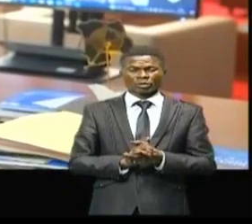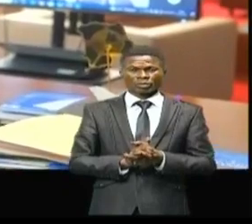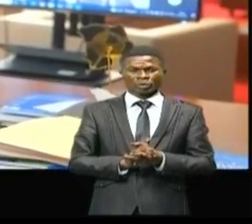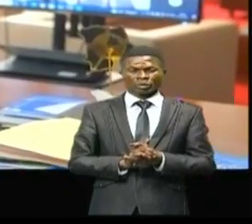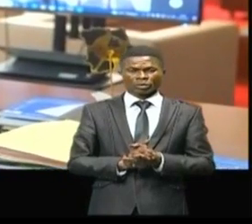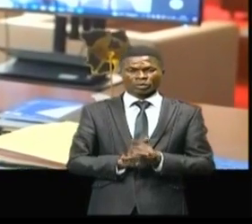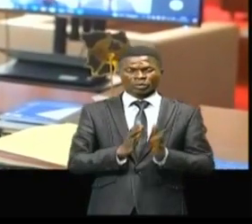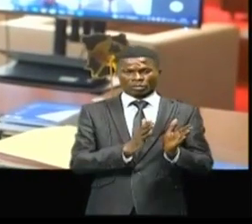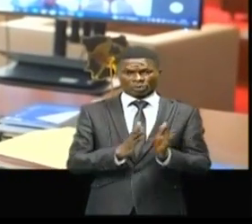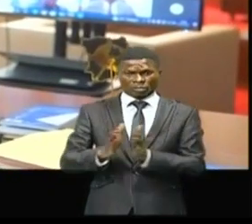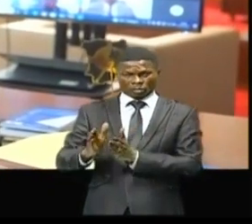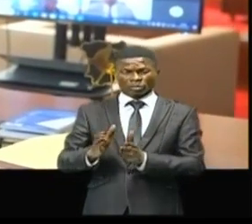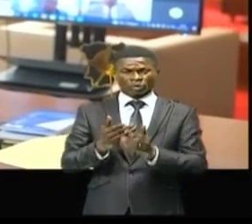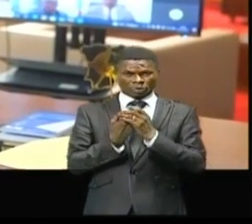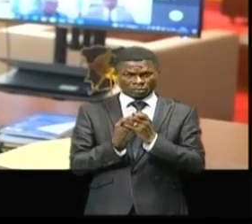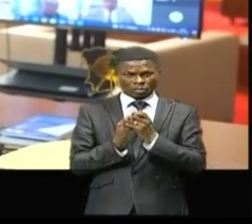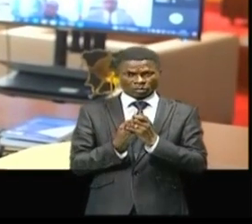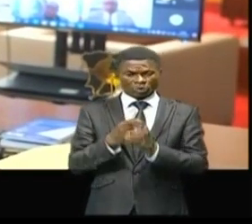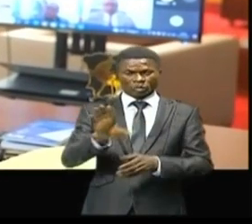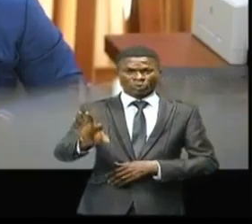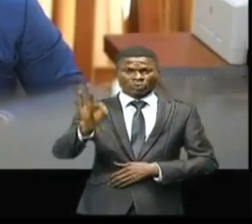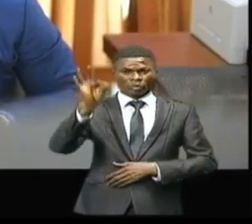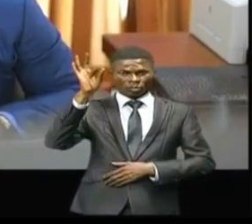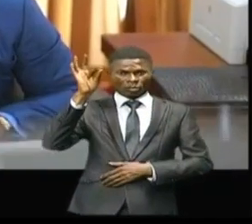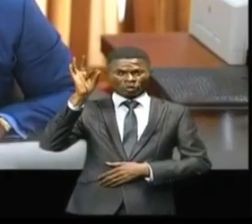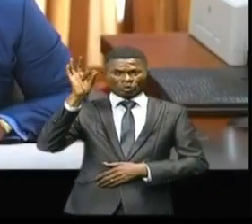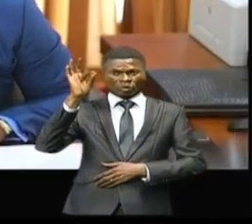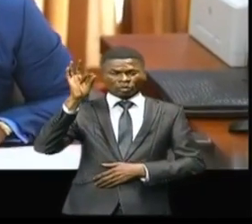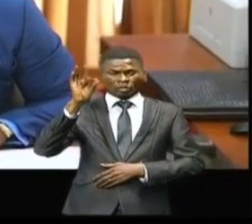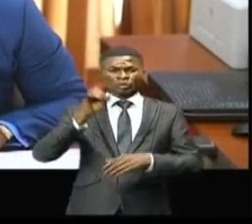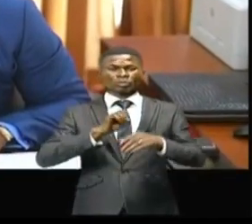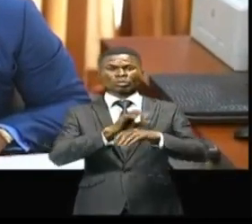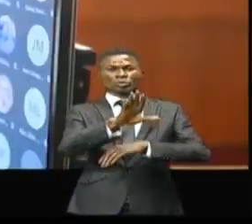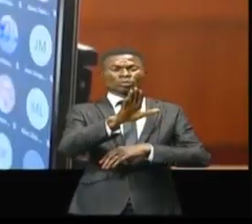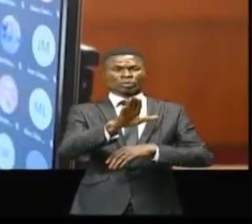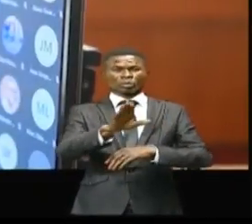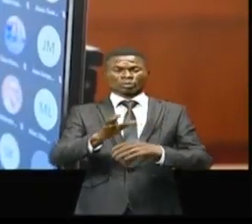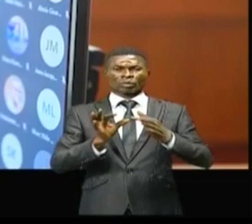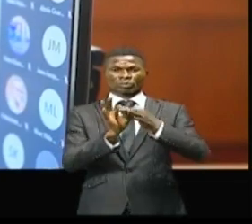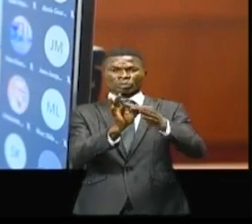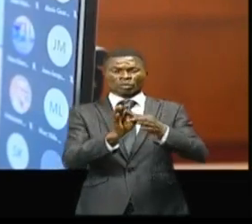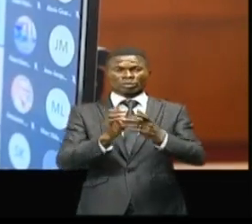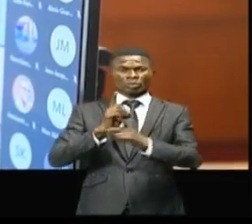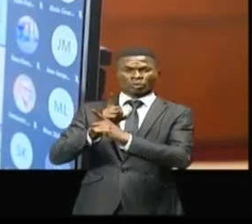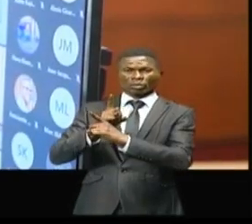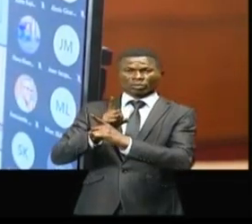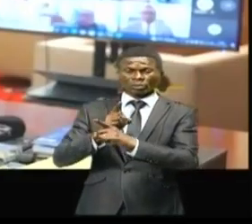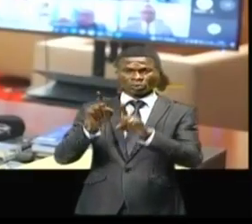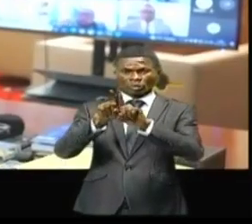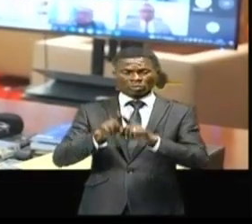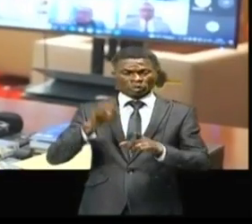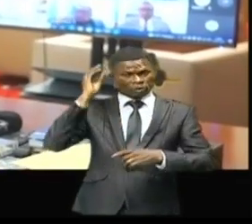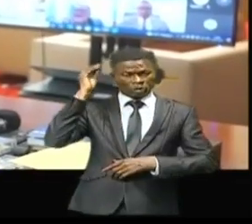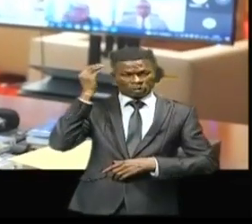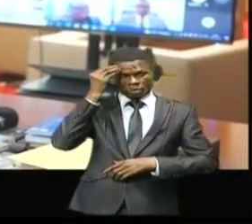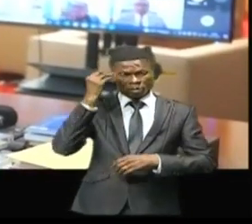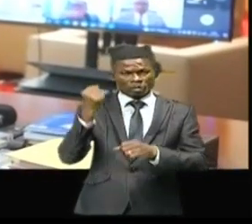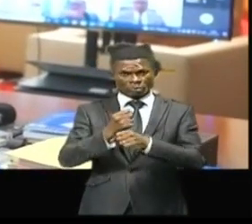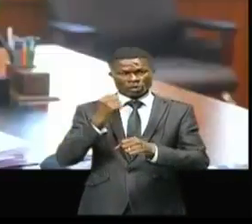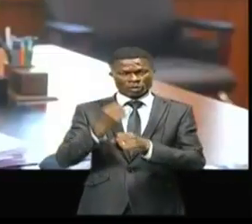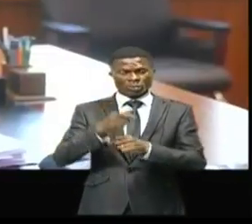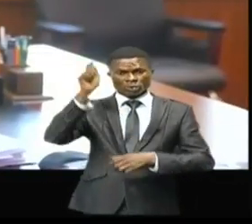sera procédé incessamment à la désignation et à l'affectation des attachés des défenses et à la reconnaissance des fonctions